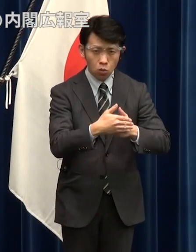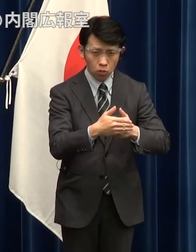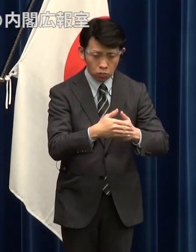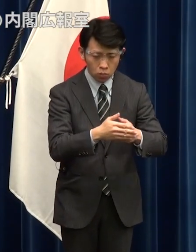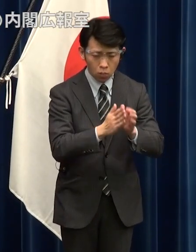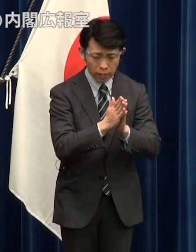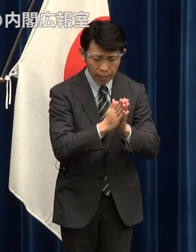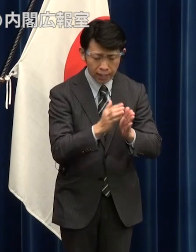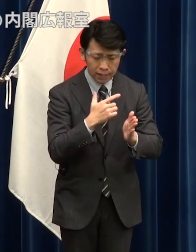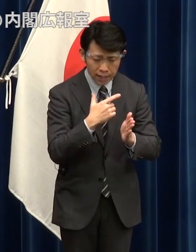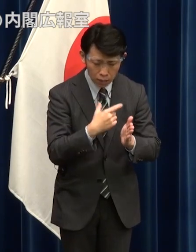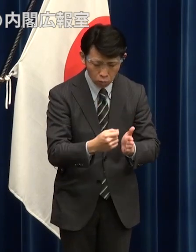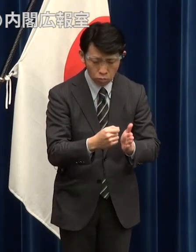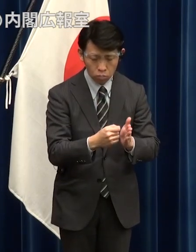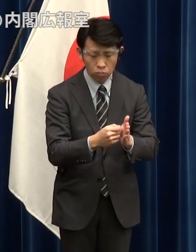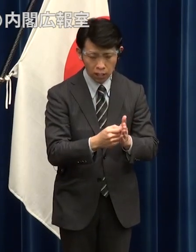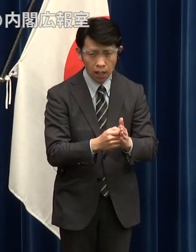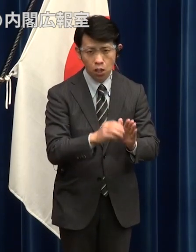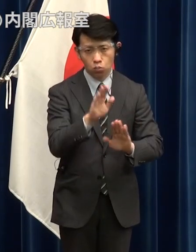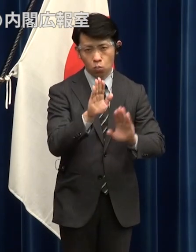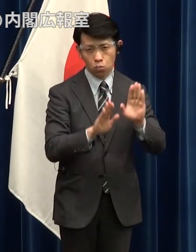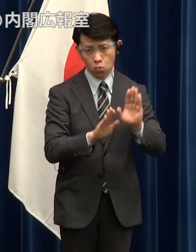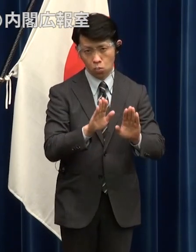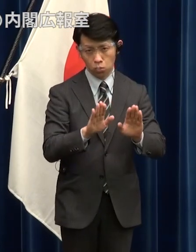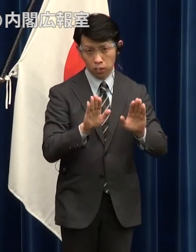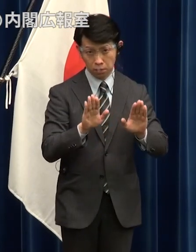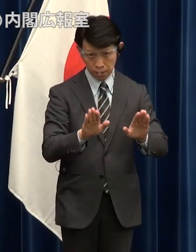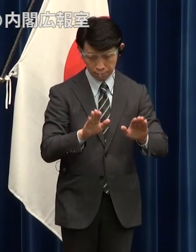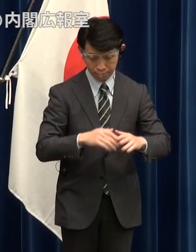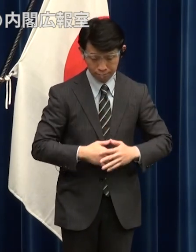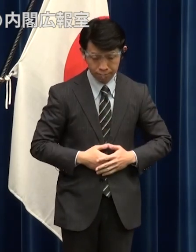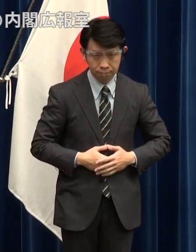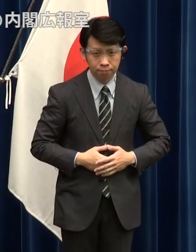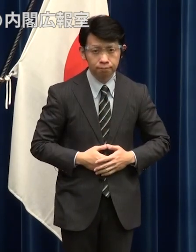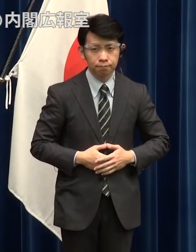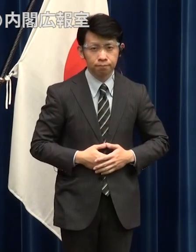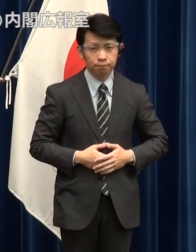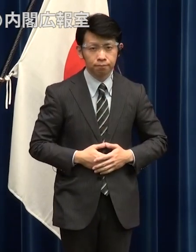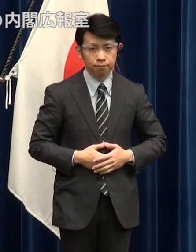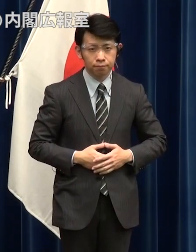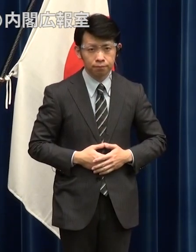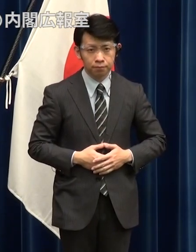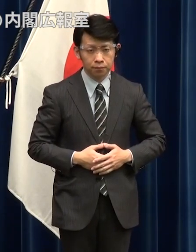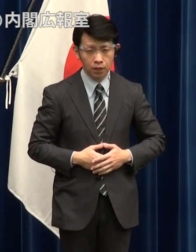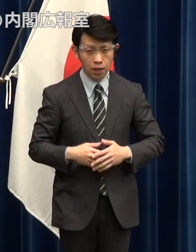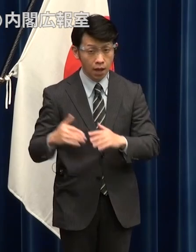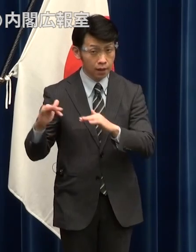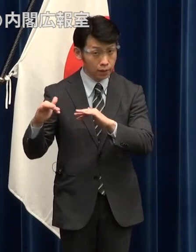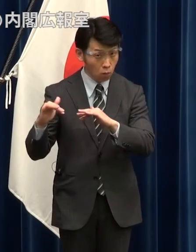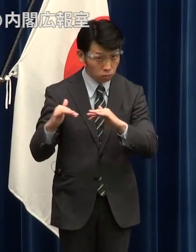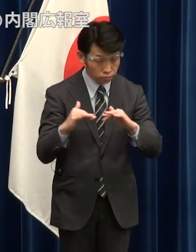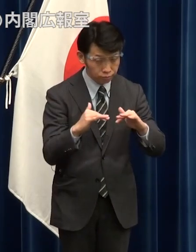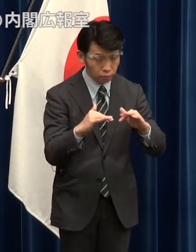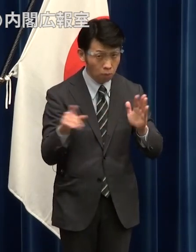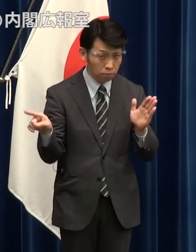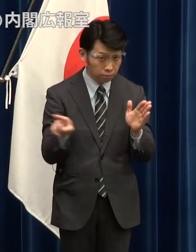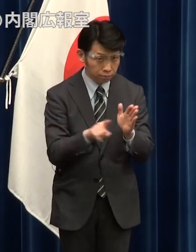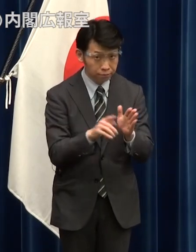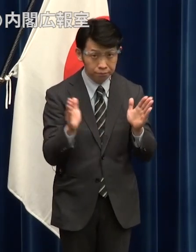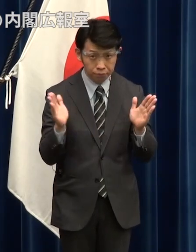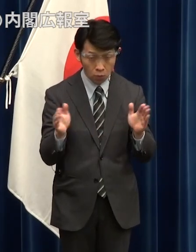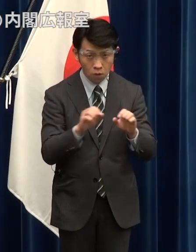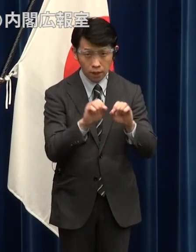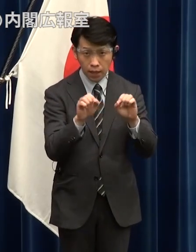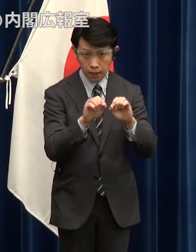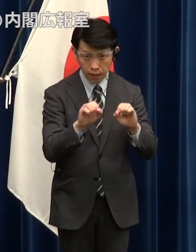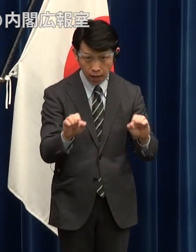お願いしなければいけない、こういったことを申し上げているわけです。これ議論の積み重ねによってこういったことになった、